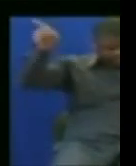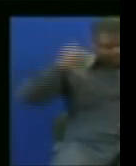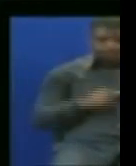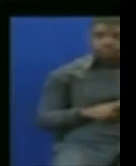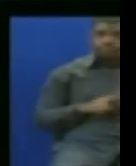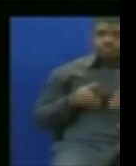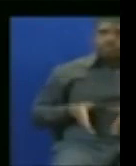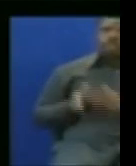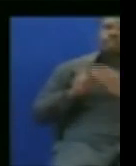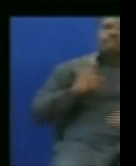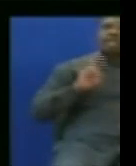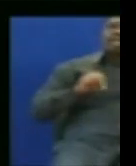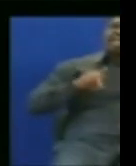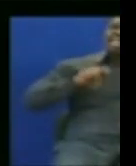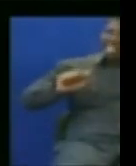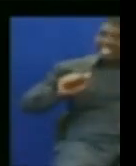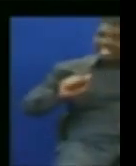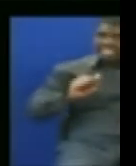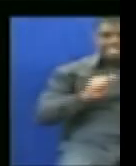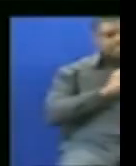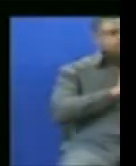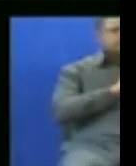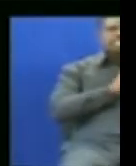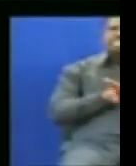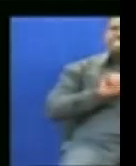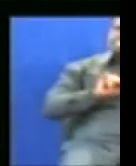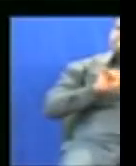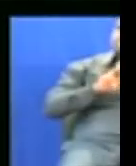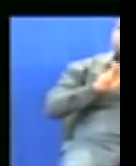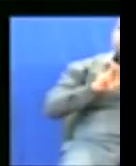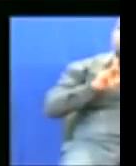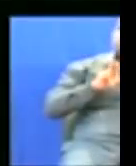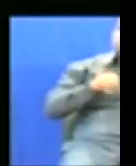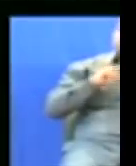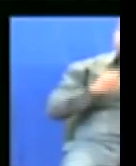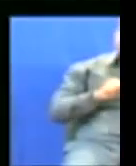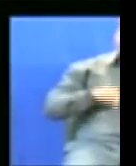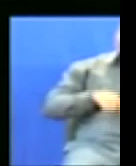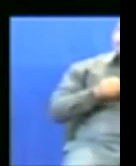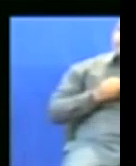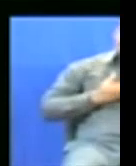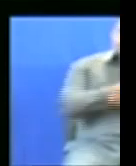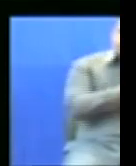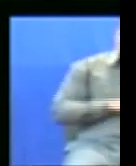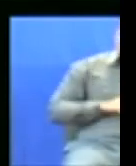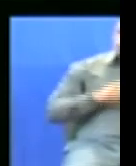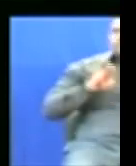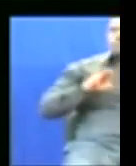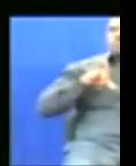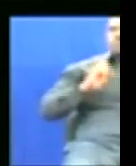ya Nkala Chirungumo imeharibika, ipitiki. Barabara ya Kakozi Ionga